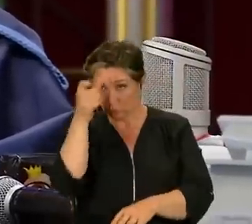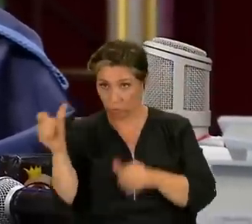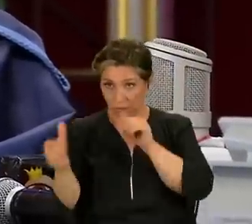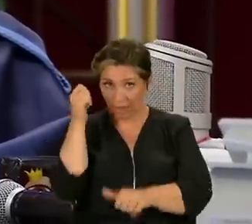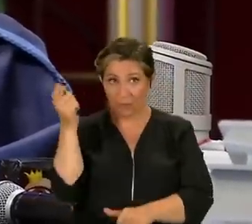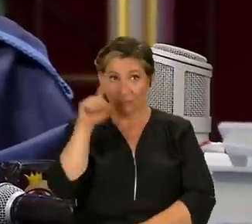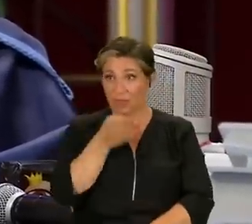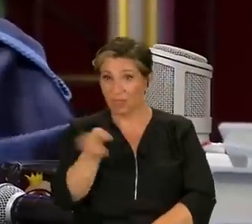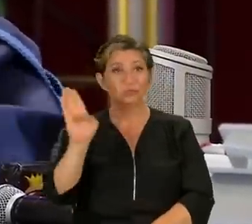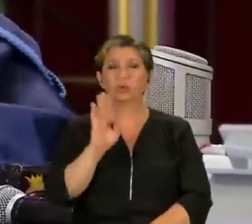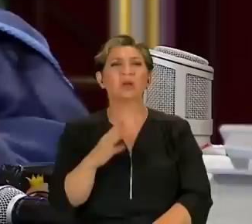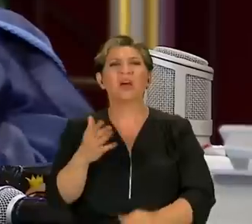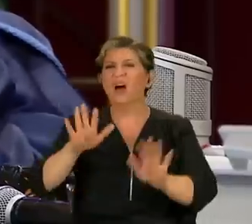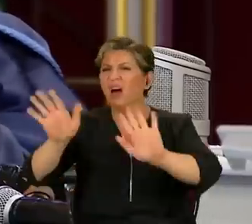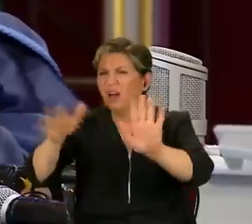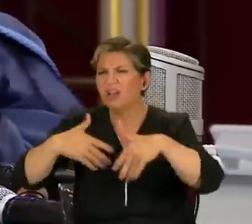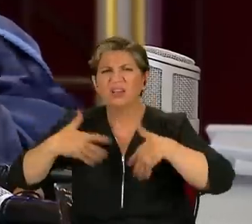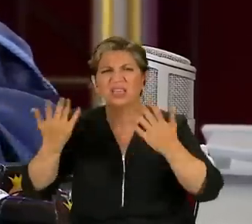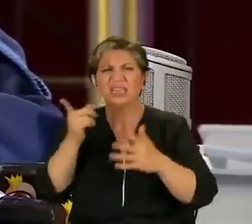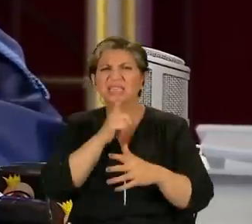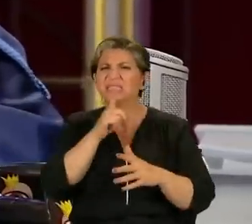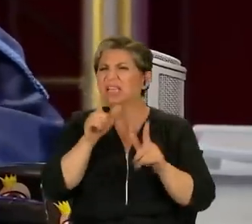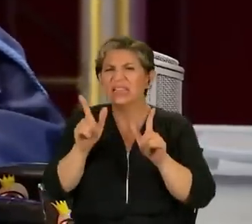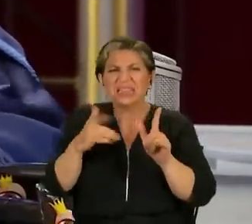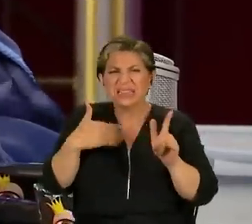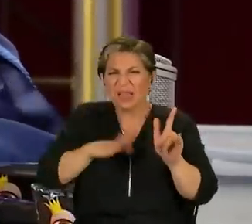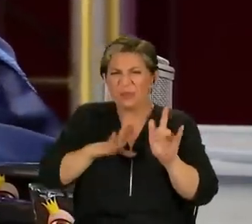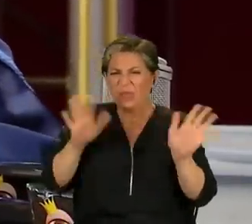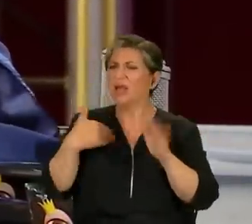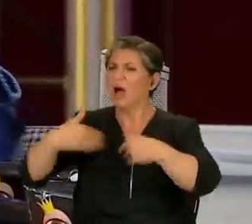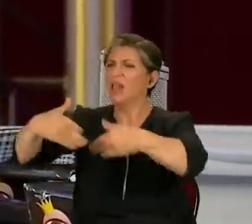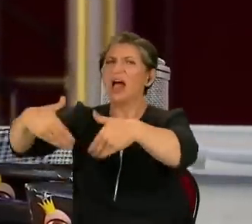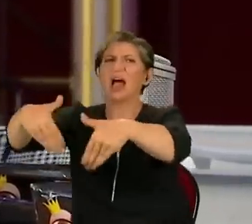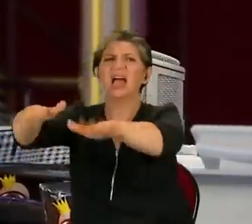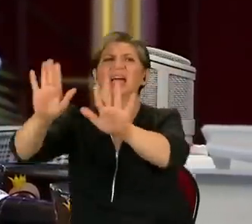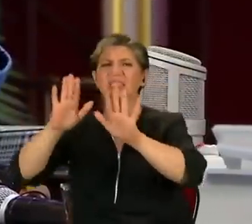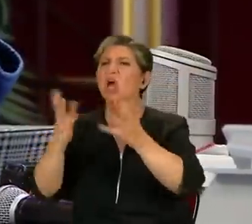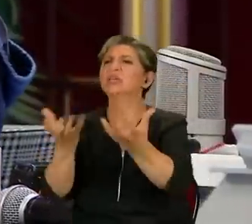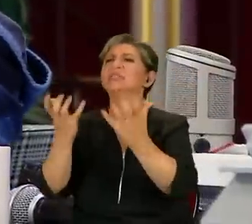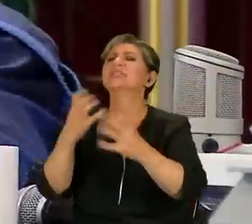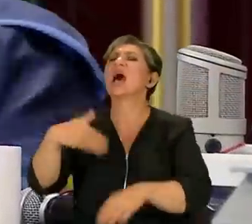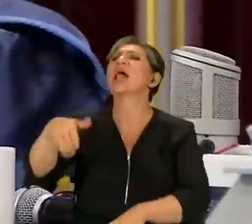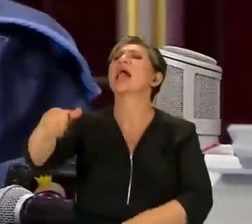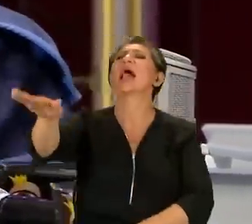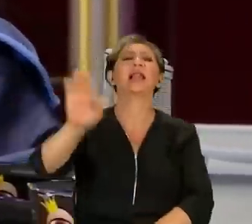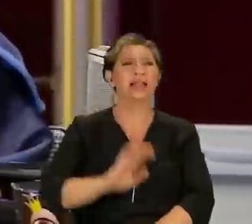Türkiye'ye dönerseniz bu yanacak? Hiç İngilizceye bile tahammül edeme o kadardır ama yansın canımı al dedim.